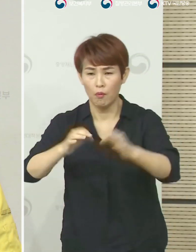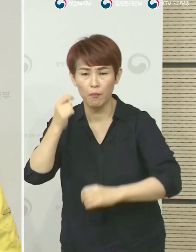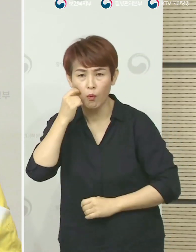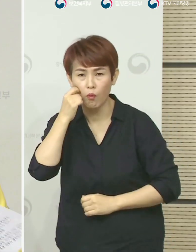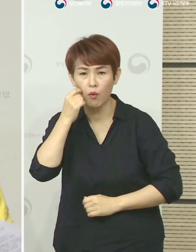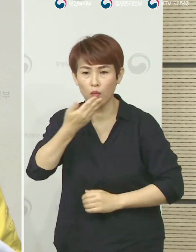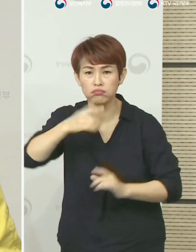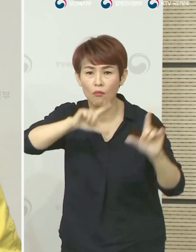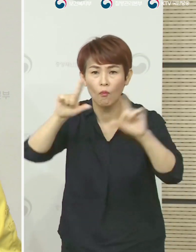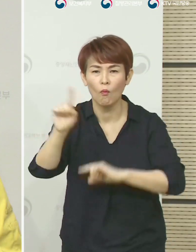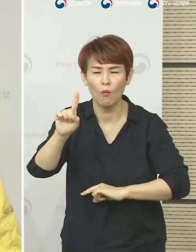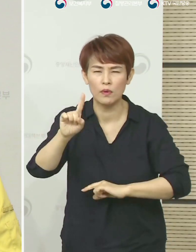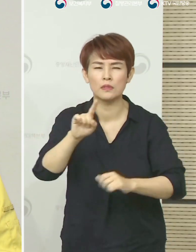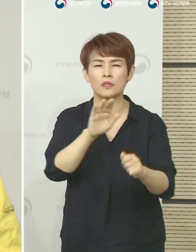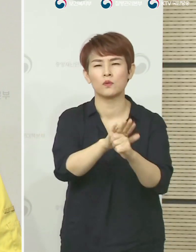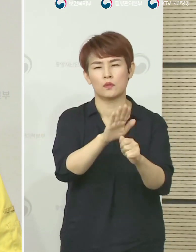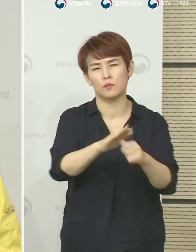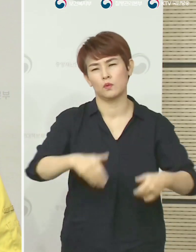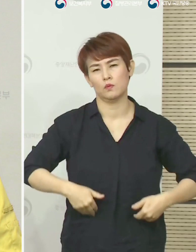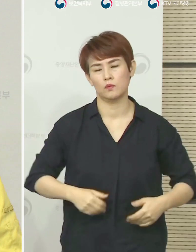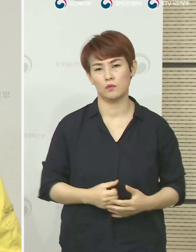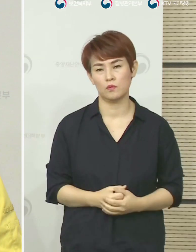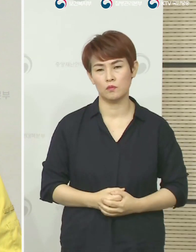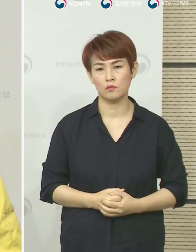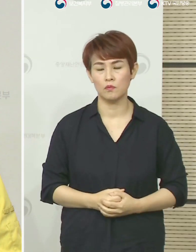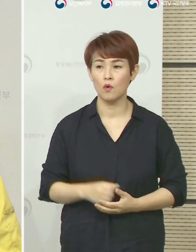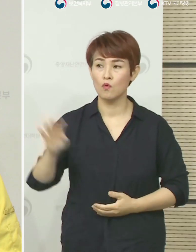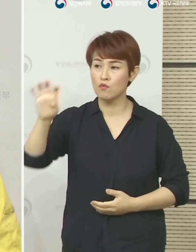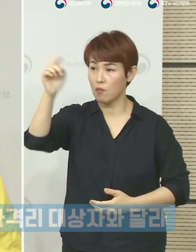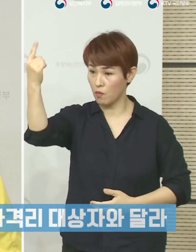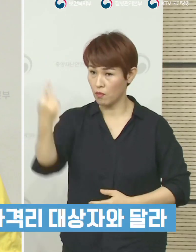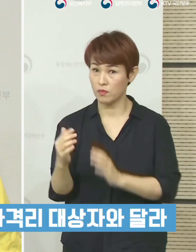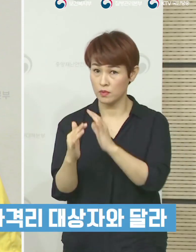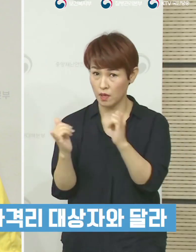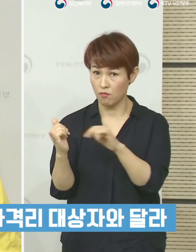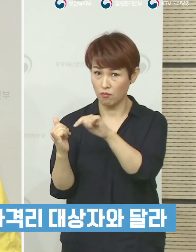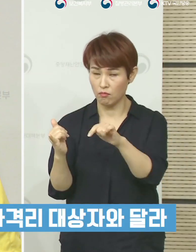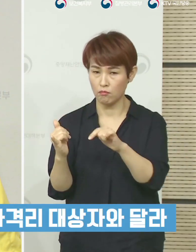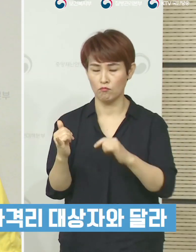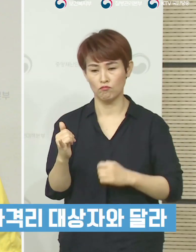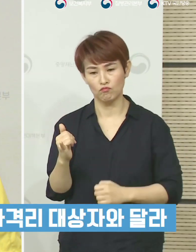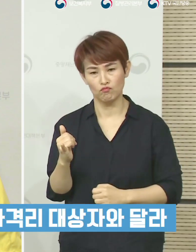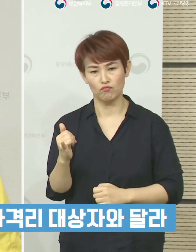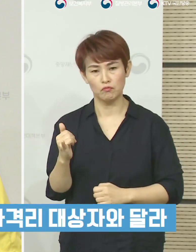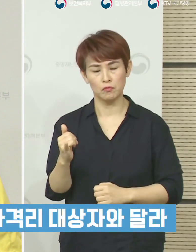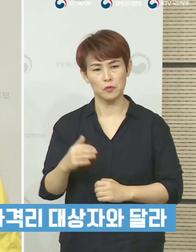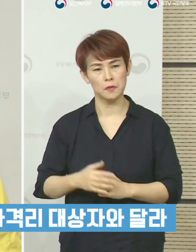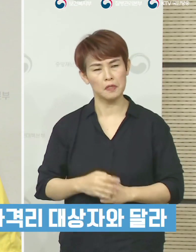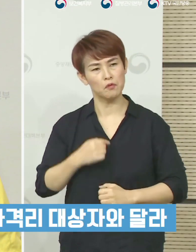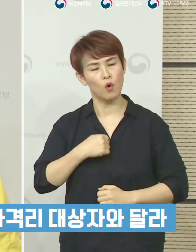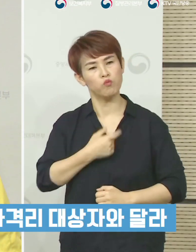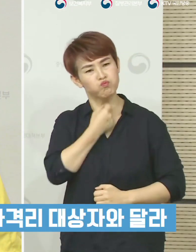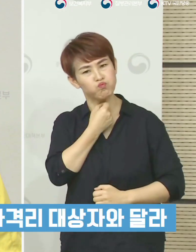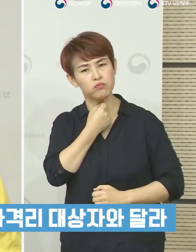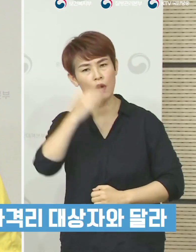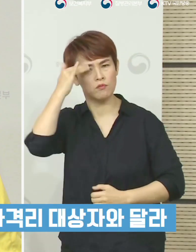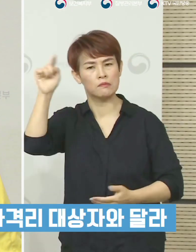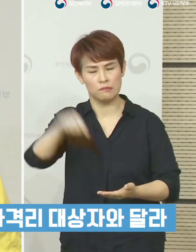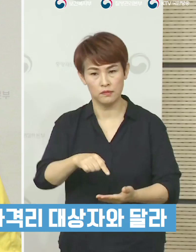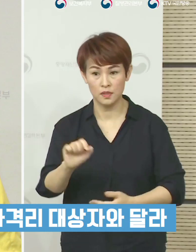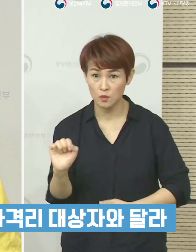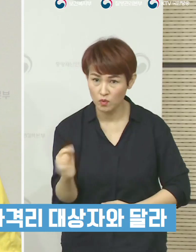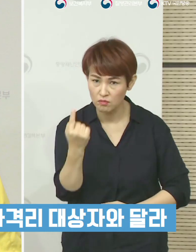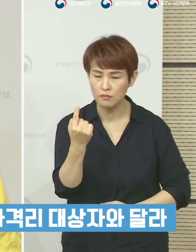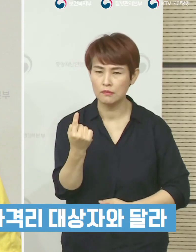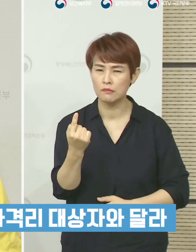지원이 필요하기 때문입니다. 반면 유럽발 입국자의 경우 개인의 선택에 따른 입국이라는 점을 고려했을 때